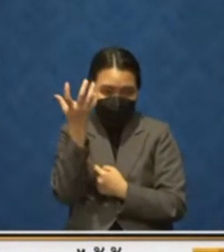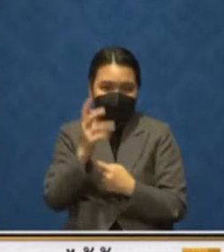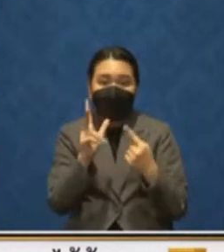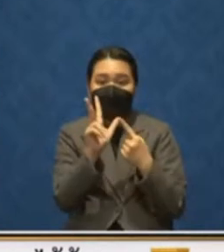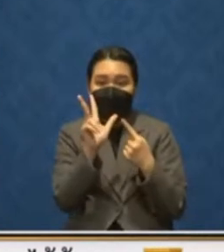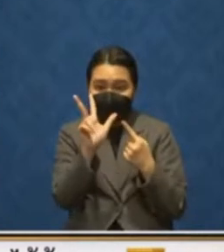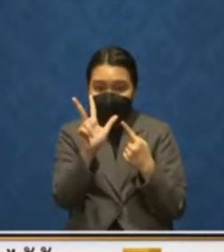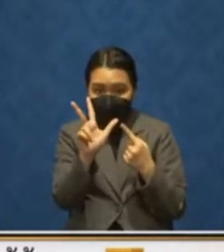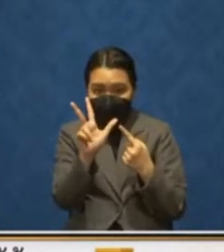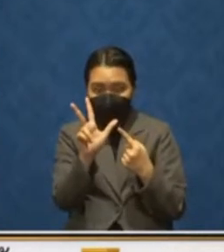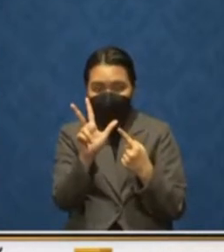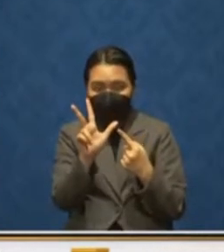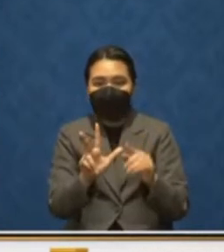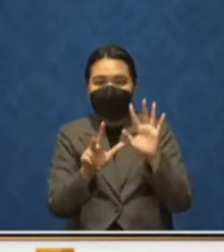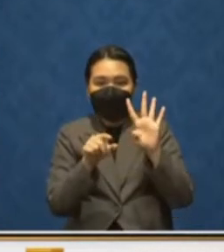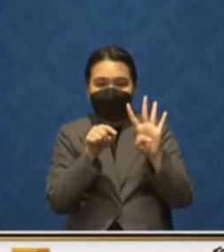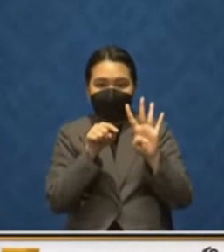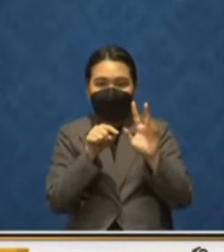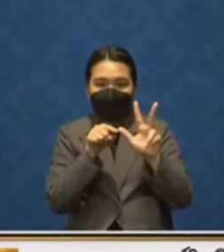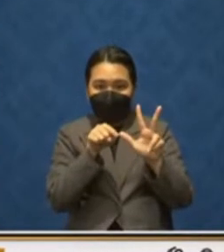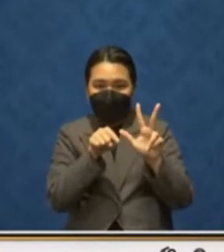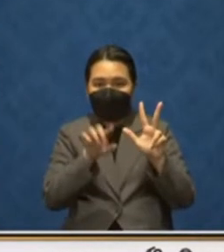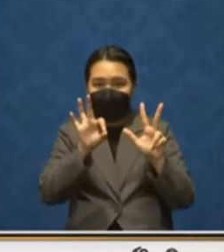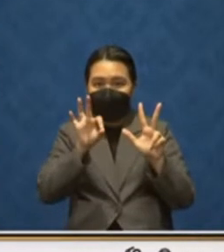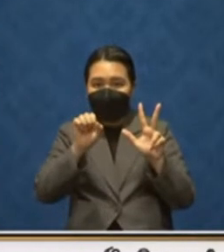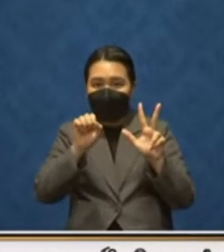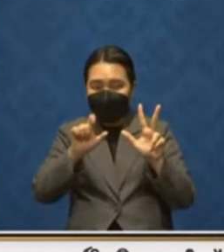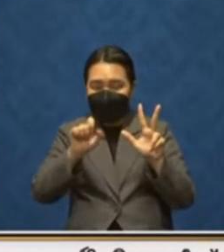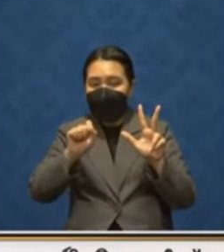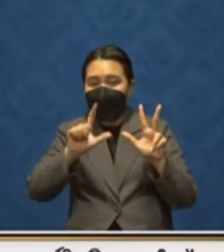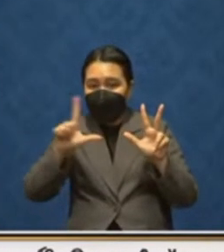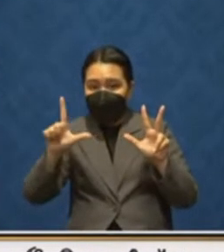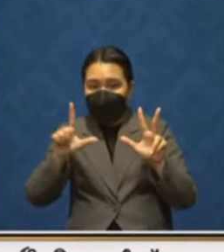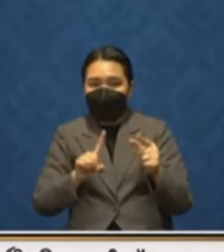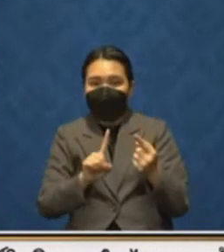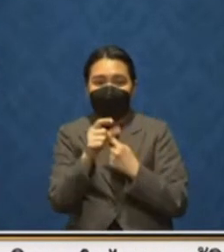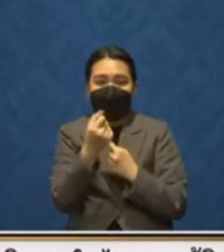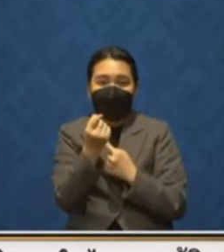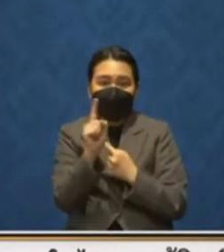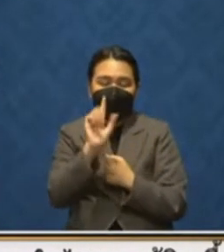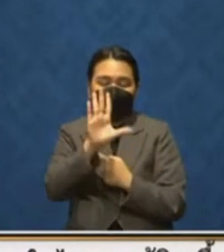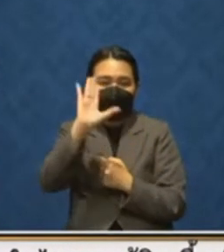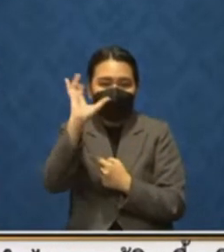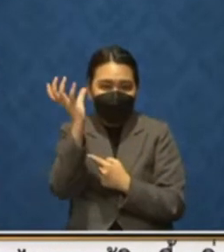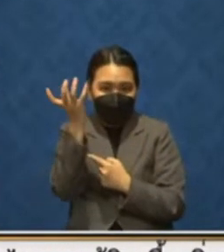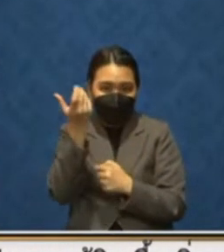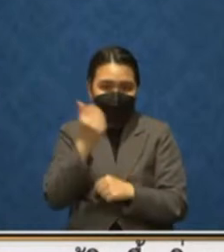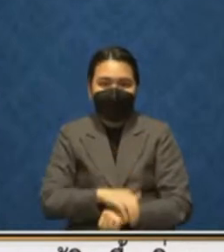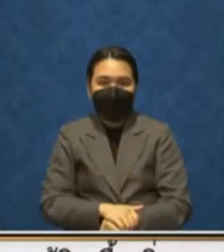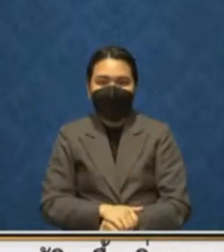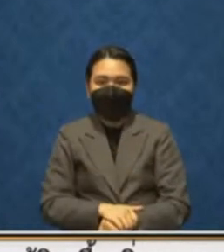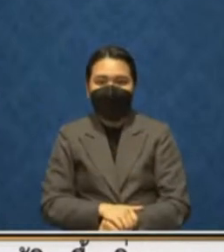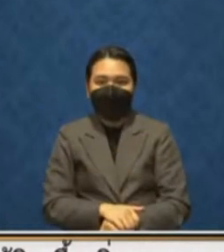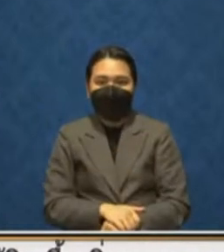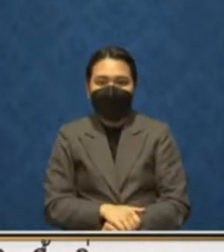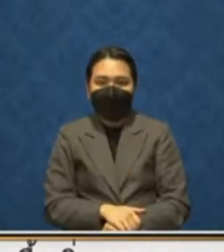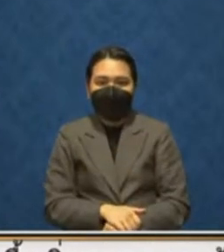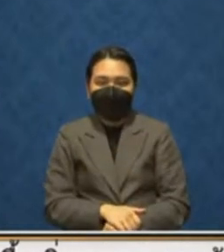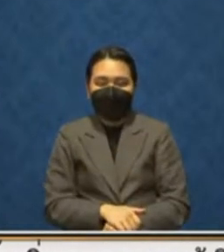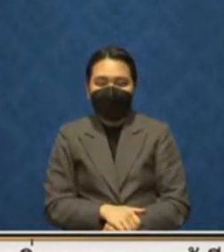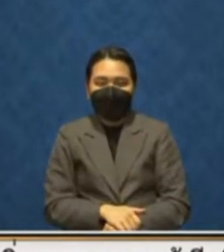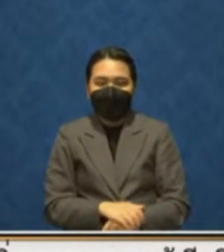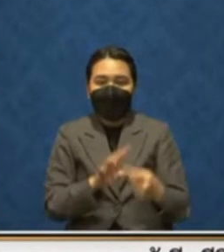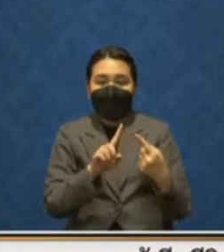3นะครับมีเงิน 3.9แต่ล้านบาทอันดับที่ 111ของโลกมามันดาบที่รอส